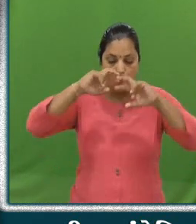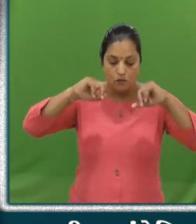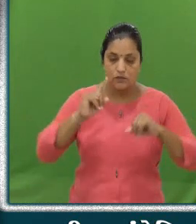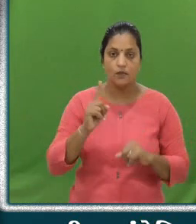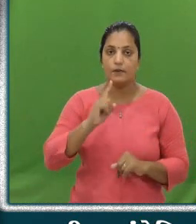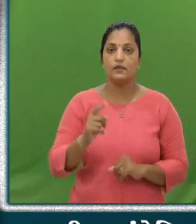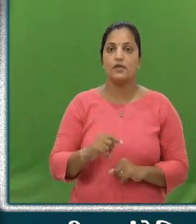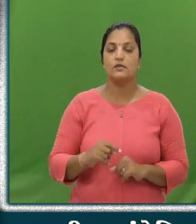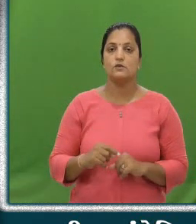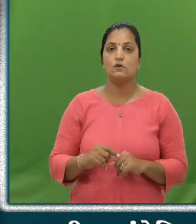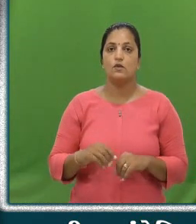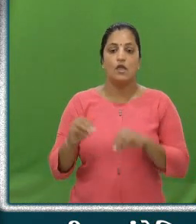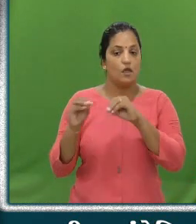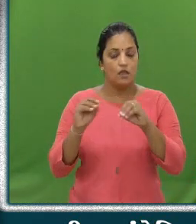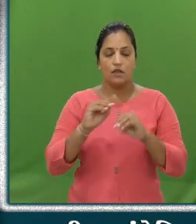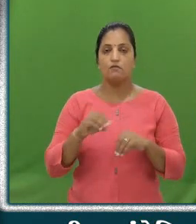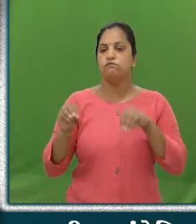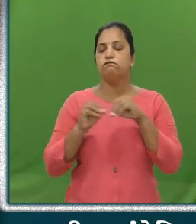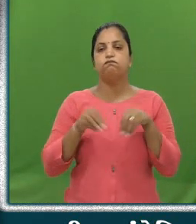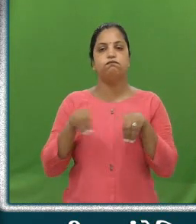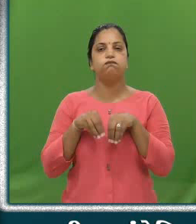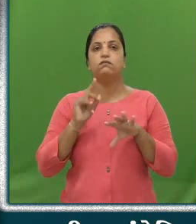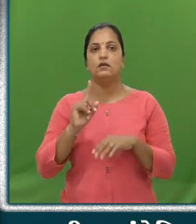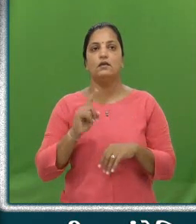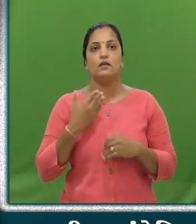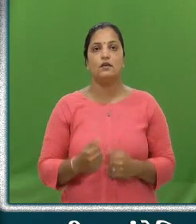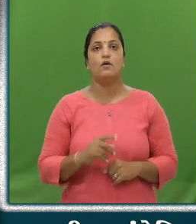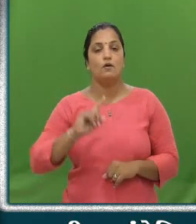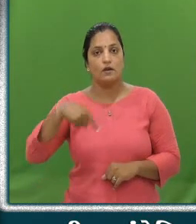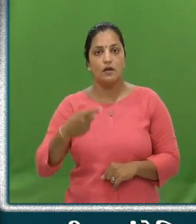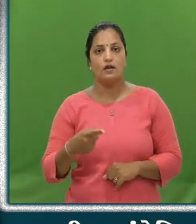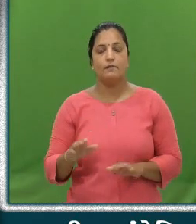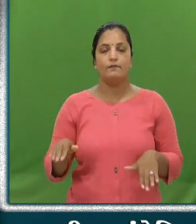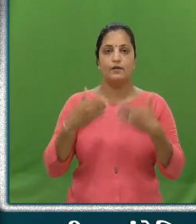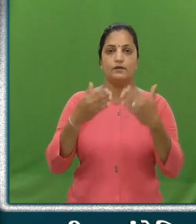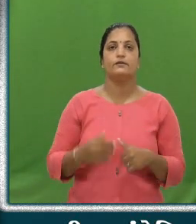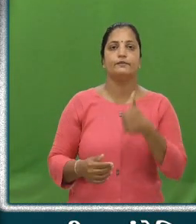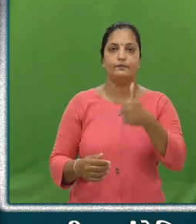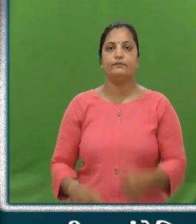નું જે સૂત્ર જે છે એનું પણ પાલન કરવાનું છે વિદ્યાર્થી મિત્રો આવજો આવતીકાલે